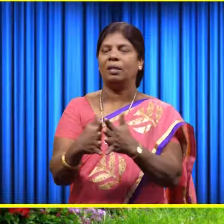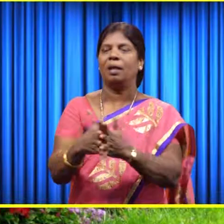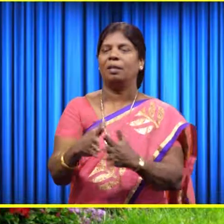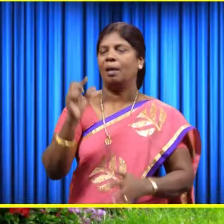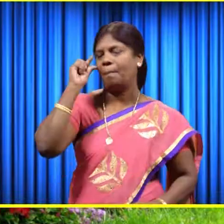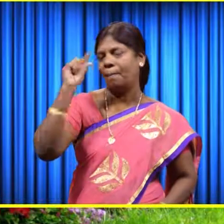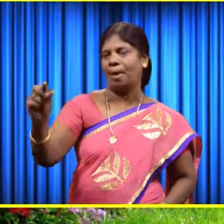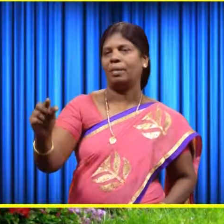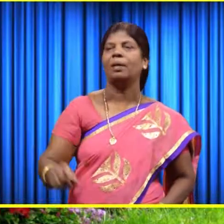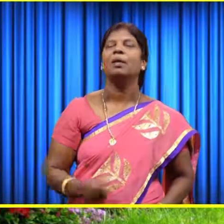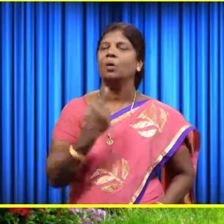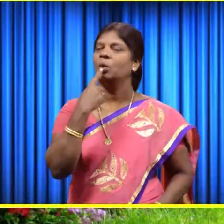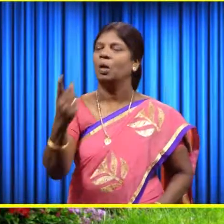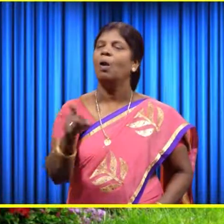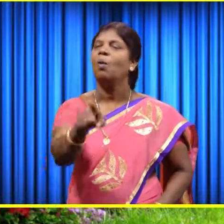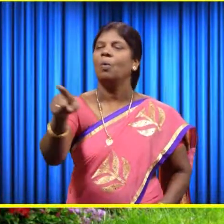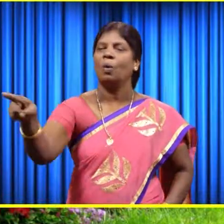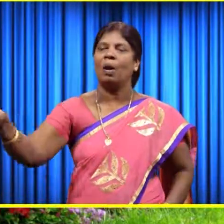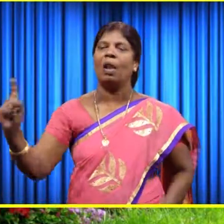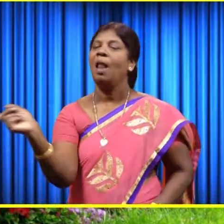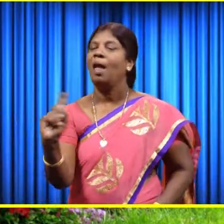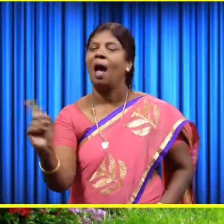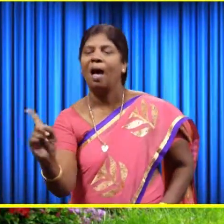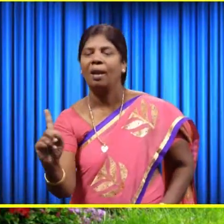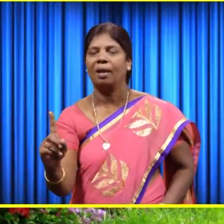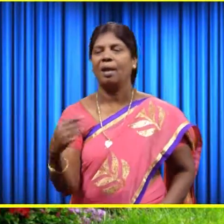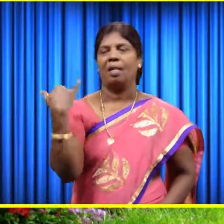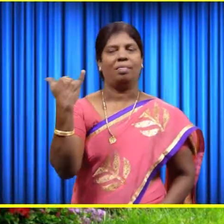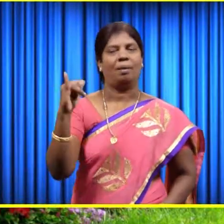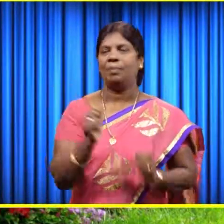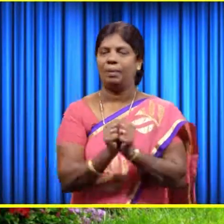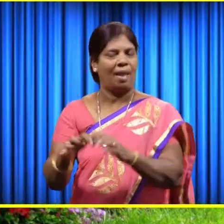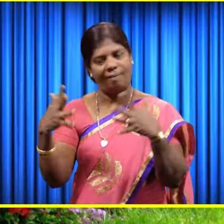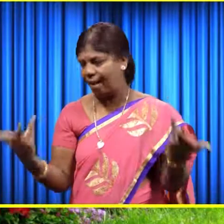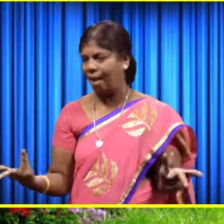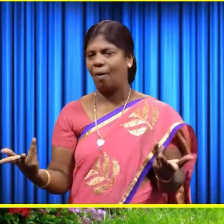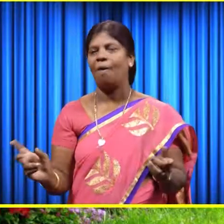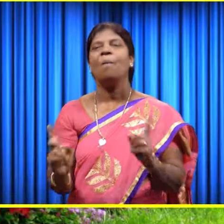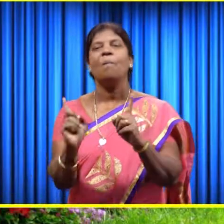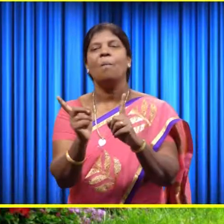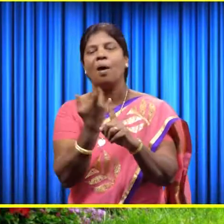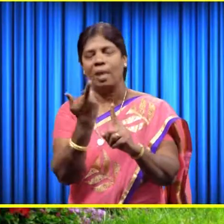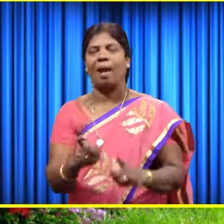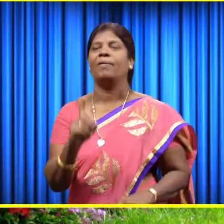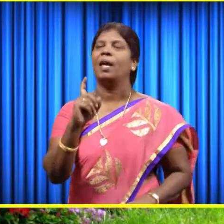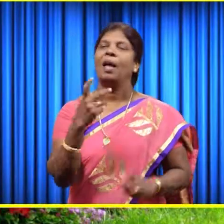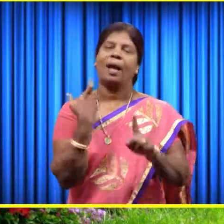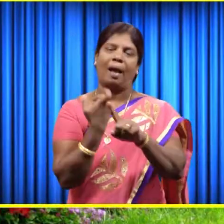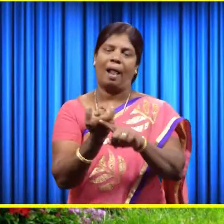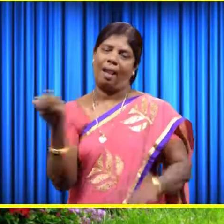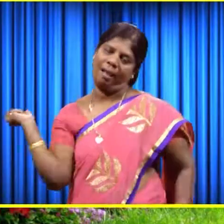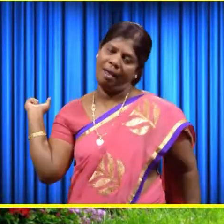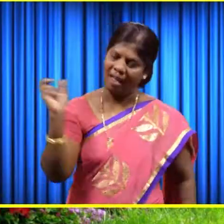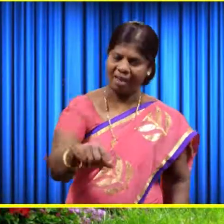முதல் கேள்வி என்னவென்றால், உங்களில் பாவம் இல்லாதவன் எவனோ அவன் இவளை முதலாவது